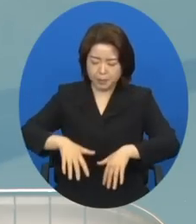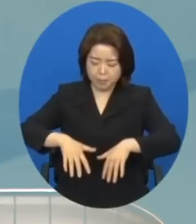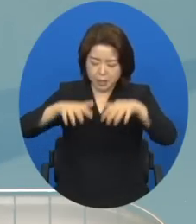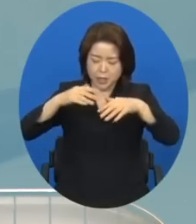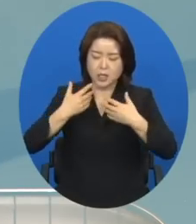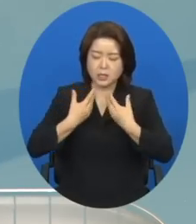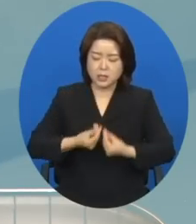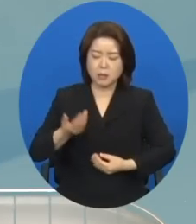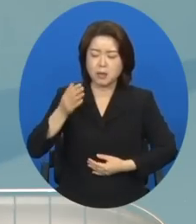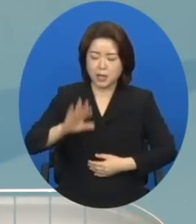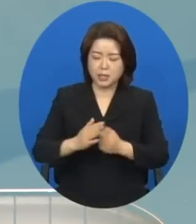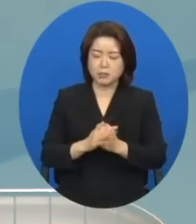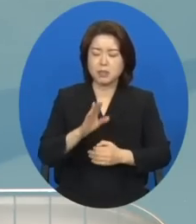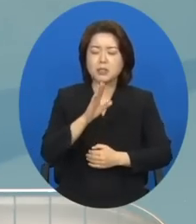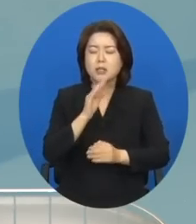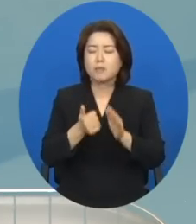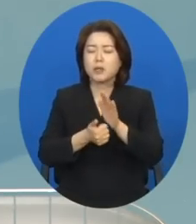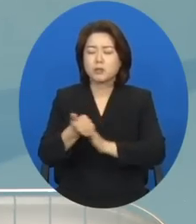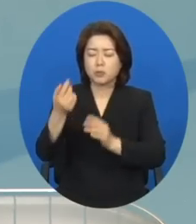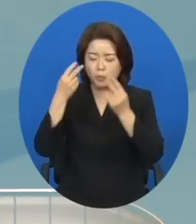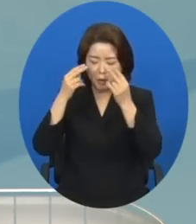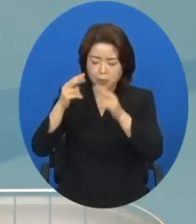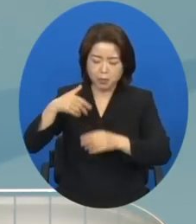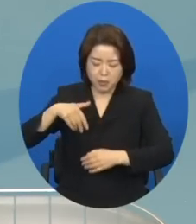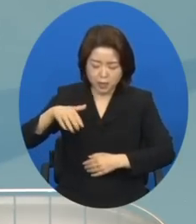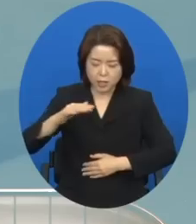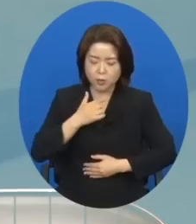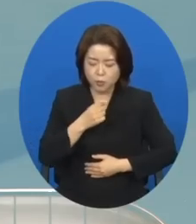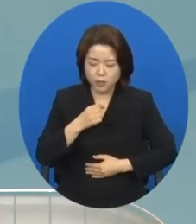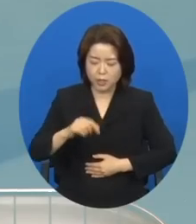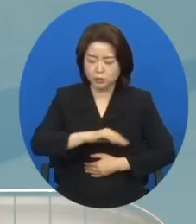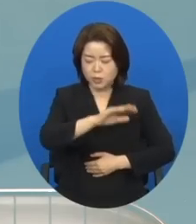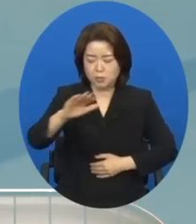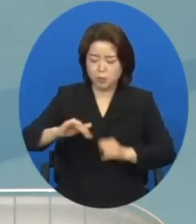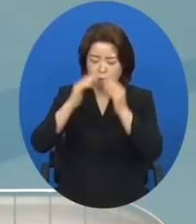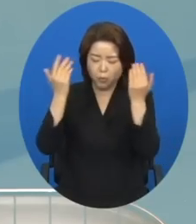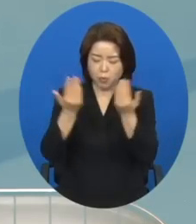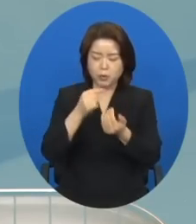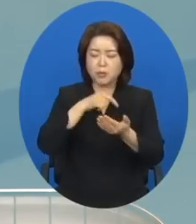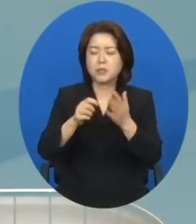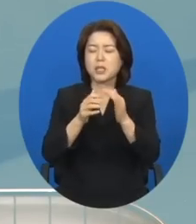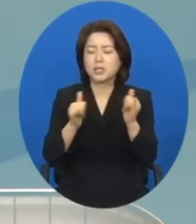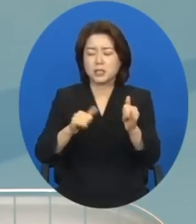있으나 참된 소망을 바라보며 나가기를 원하는 우리 모든 수제민들 가운데